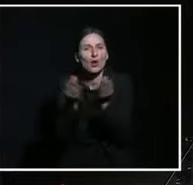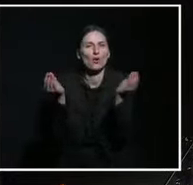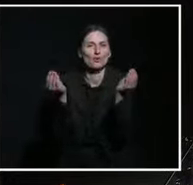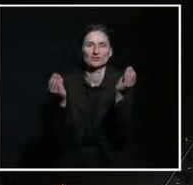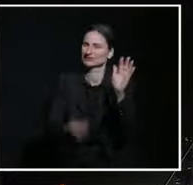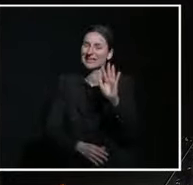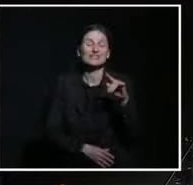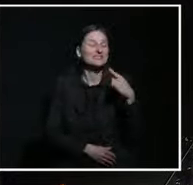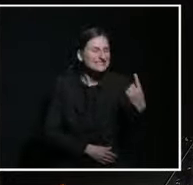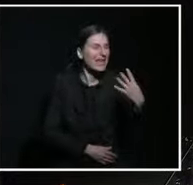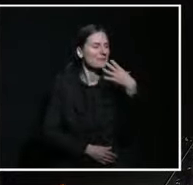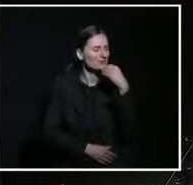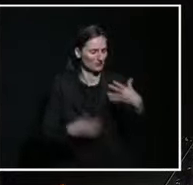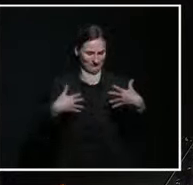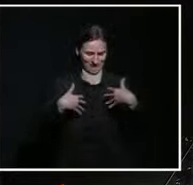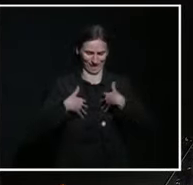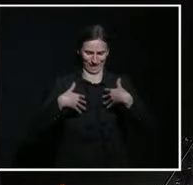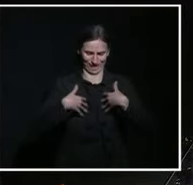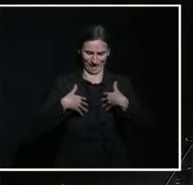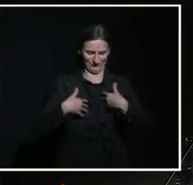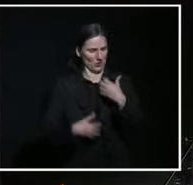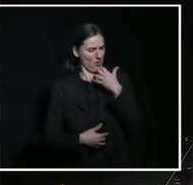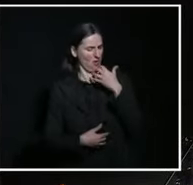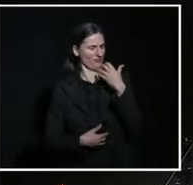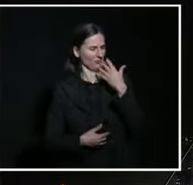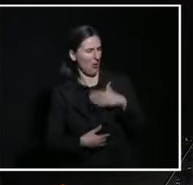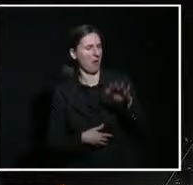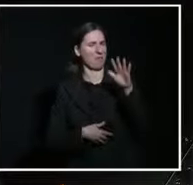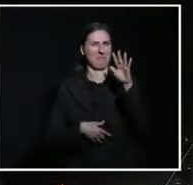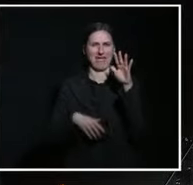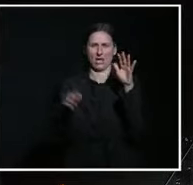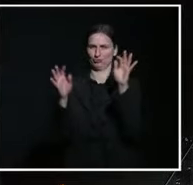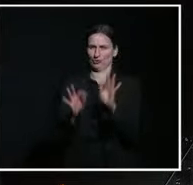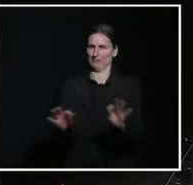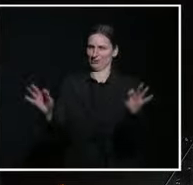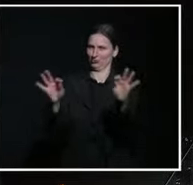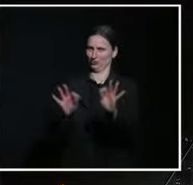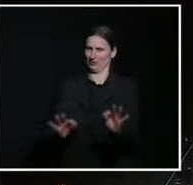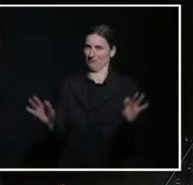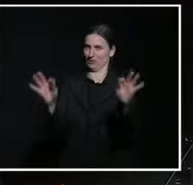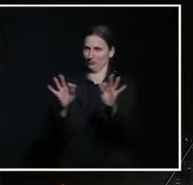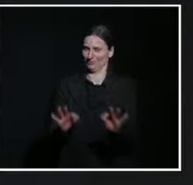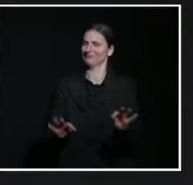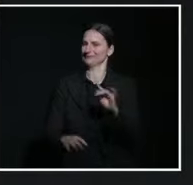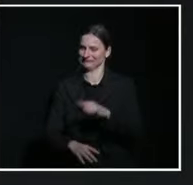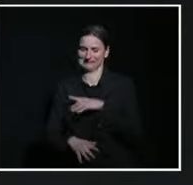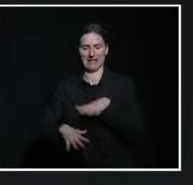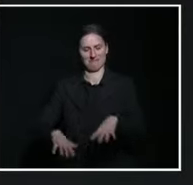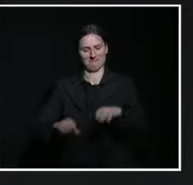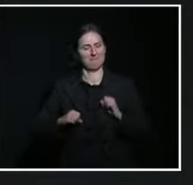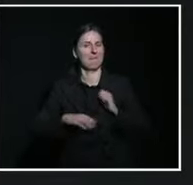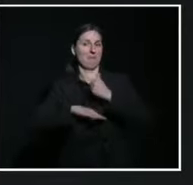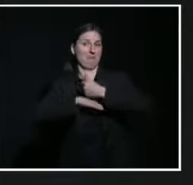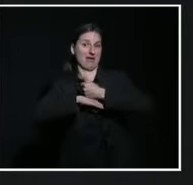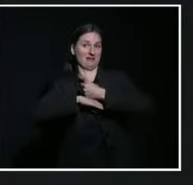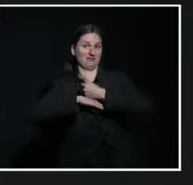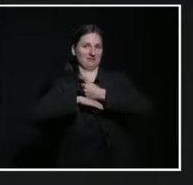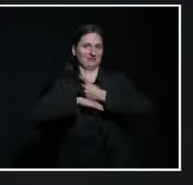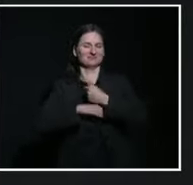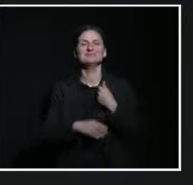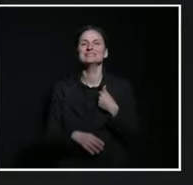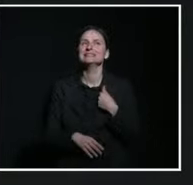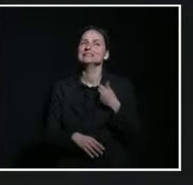hoffen aus purem Eigennutz auf noch schlechtere Stimmung in unserem Land. Um auf meine